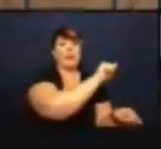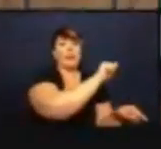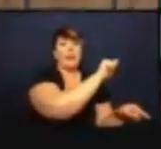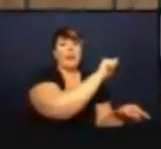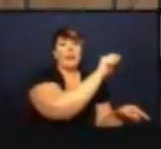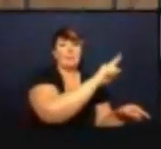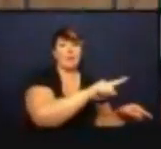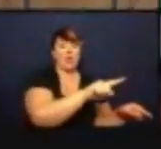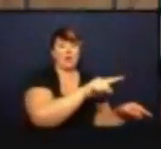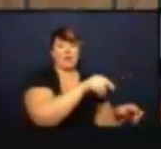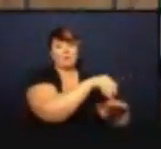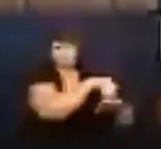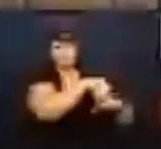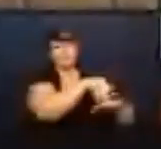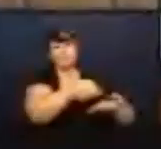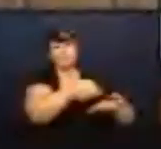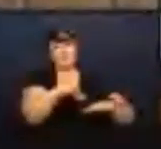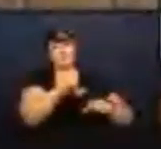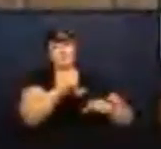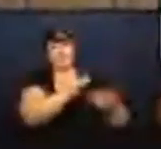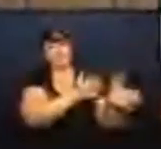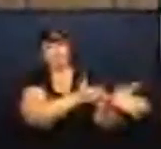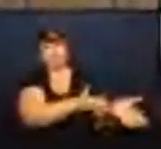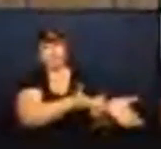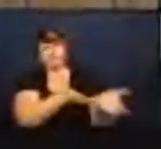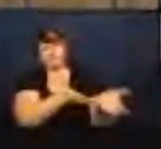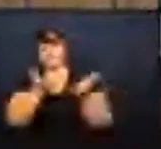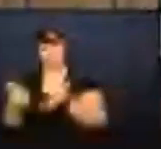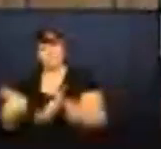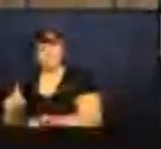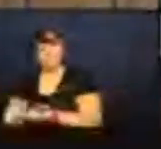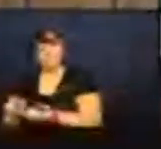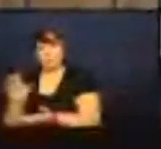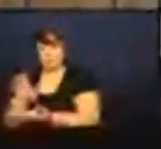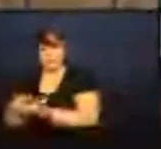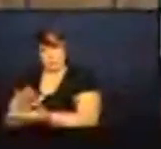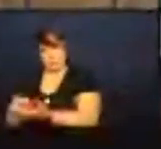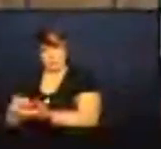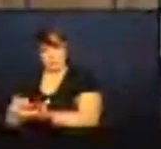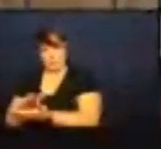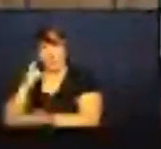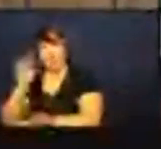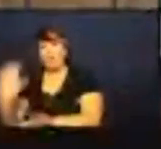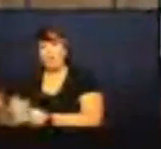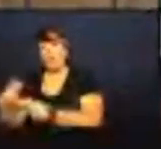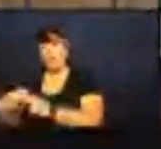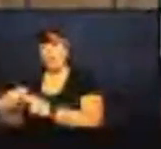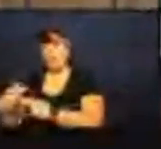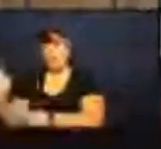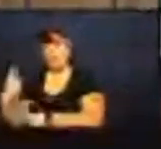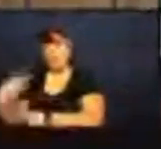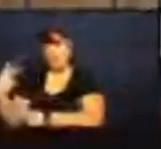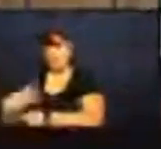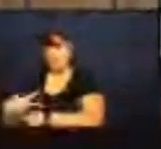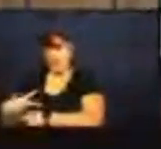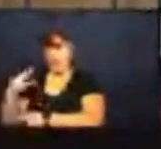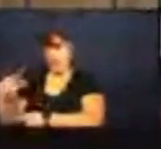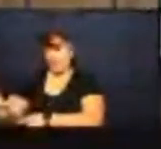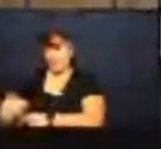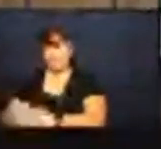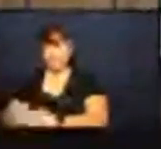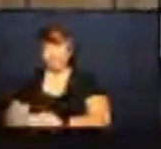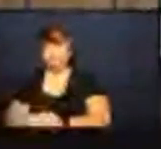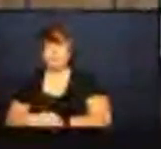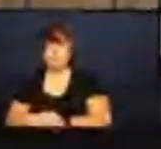Basi baada ya kuagiza tutaweza kutuma kwa Amazon na Amazon itaweza kutuma vifaa hivyo shuleni kwa ajili ya